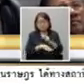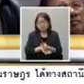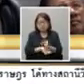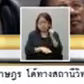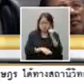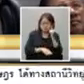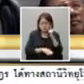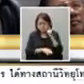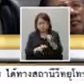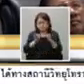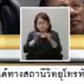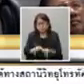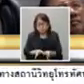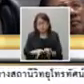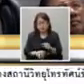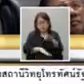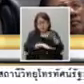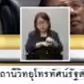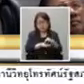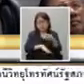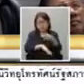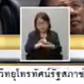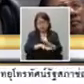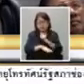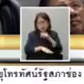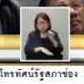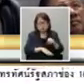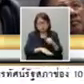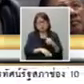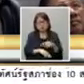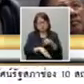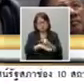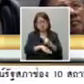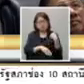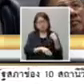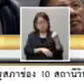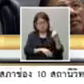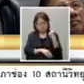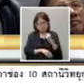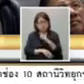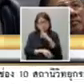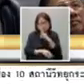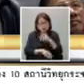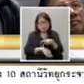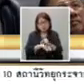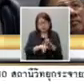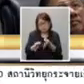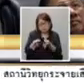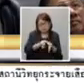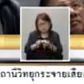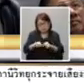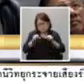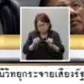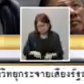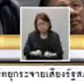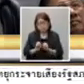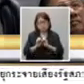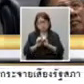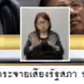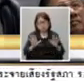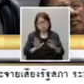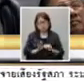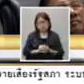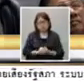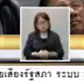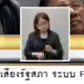านวินิจฉัยในฐานะที่เป็นประธานและมีอำนาจว่าถ้าวินิจฉัยแล้วเป็นอันเด็ดขาดเป็นที่สุด